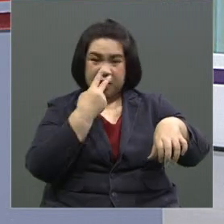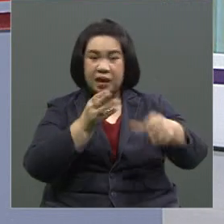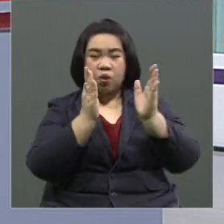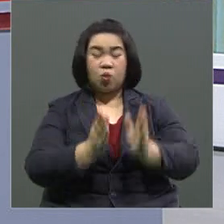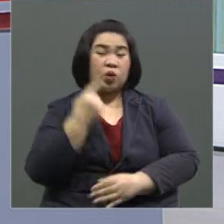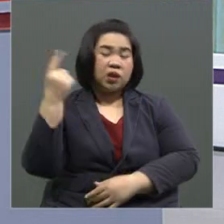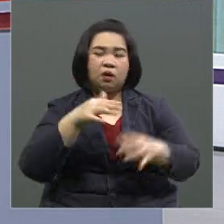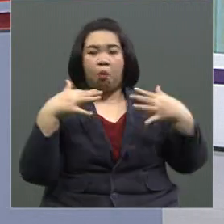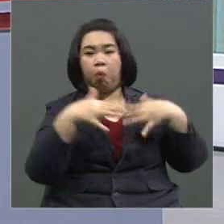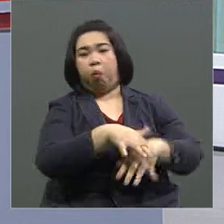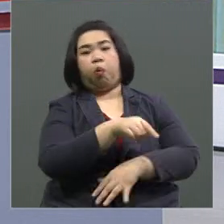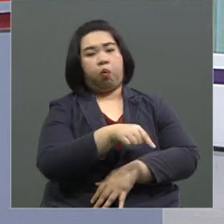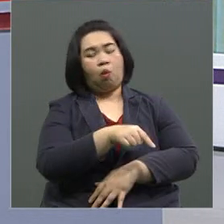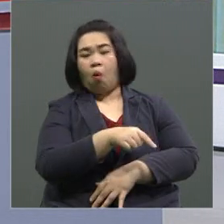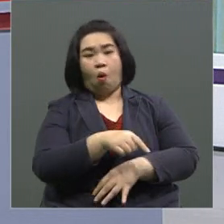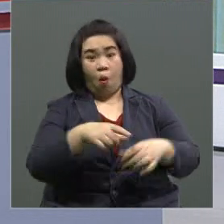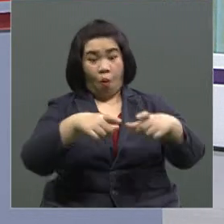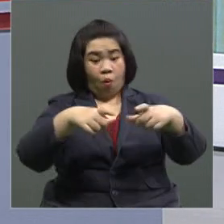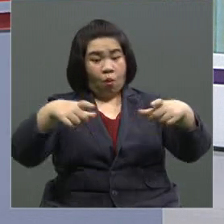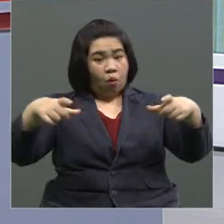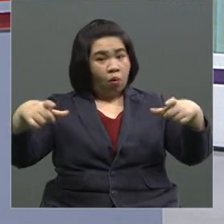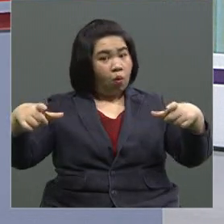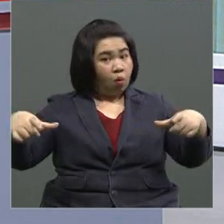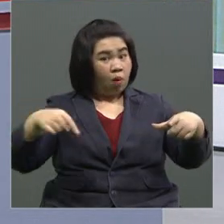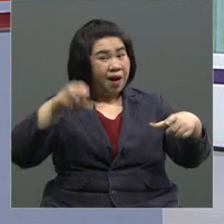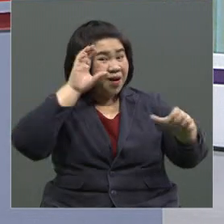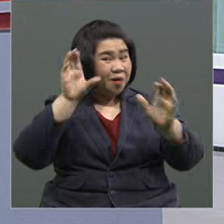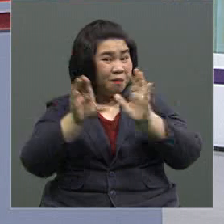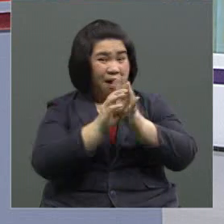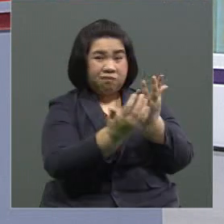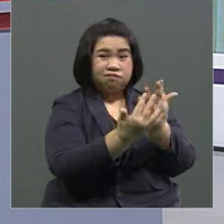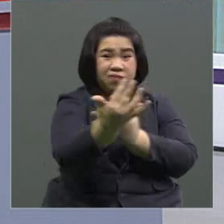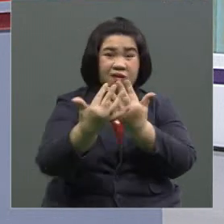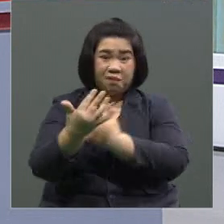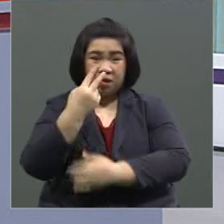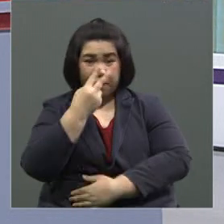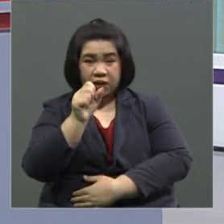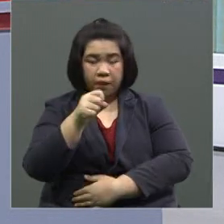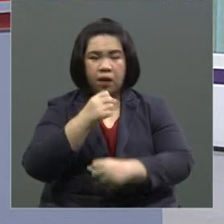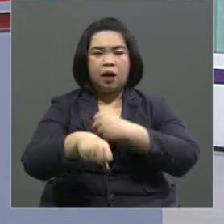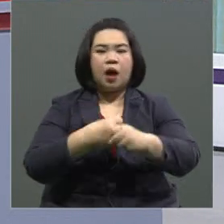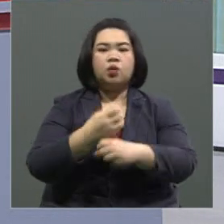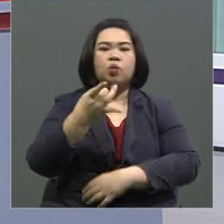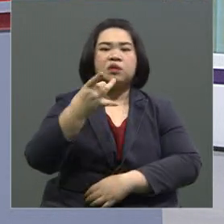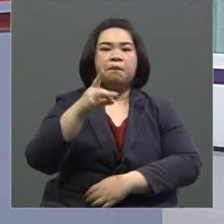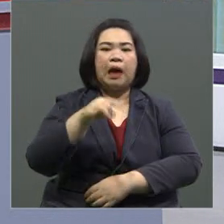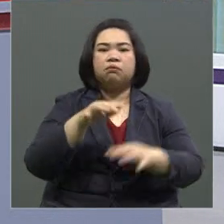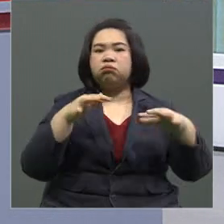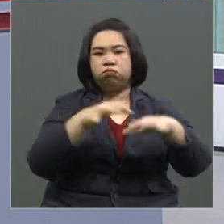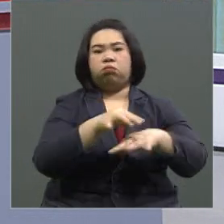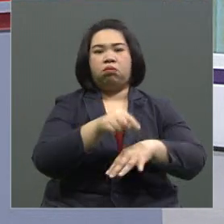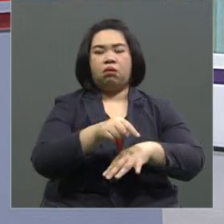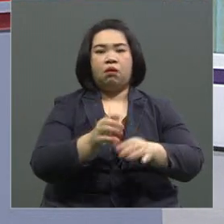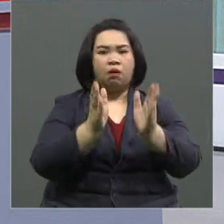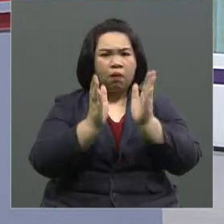ที่ยวเนี่ยเยอะแยะมากมายคือสถานที่มันกว้างมากนะภาพที่เราเห็นแล้วปรากฏว่ามีเด็กเนี่ยอายุต่ำกว่า18ปีเนี่ยเข้าไปใช้บริการเ